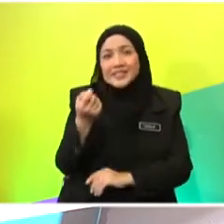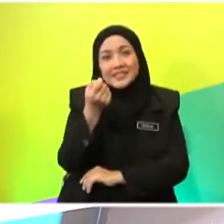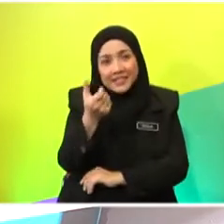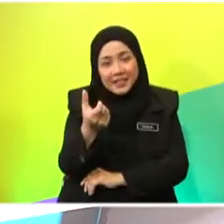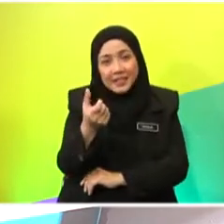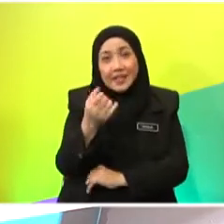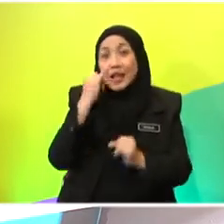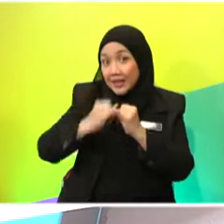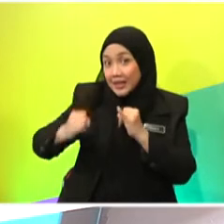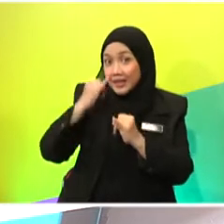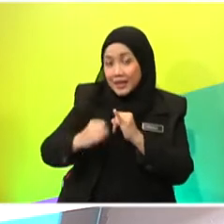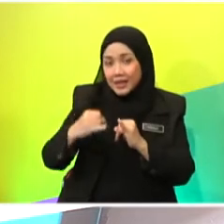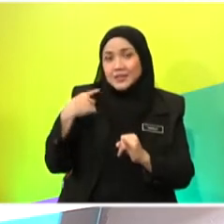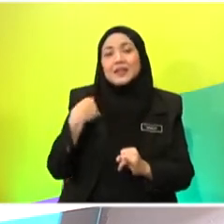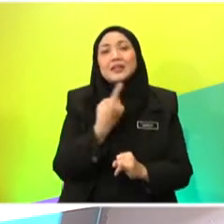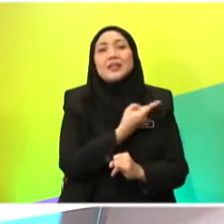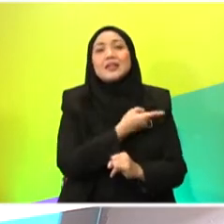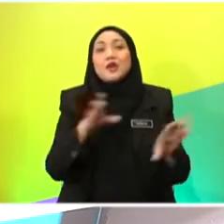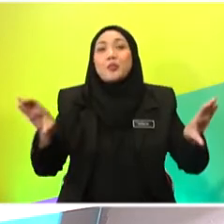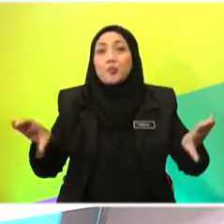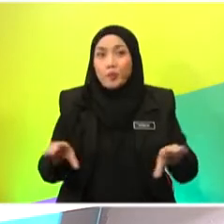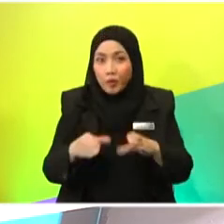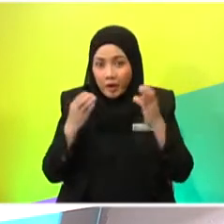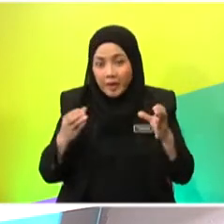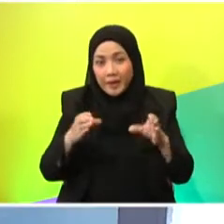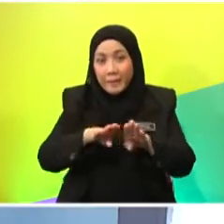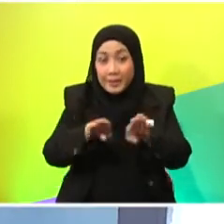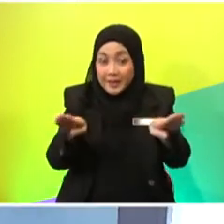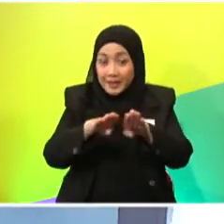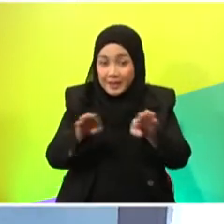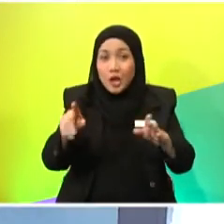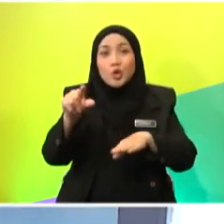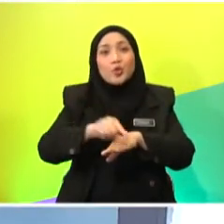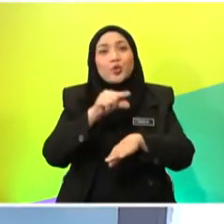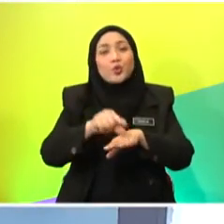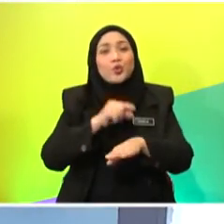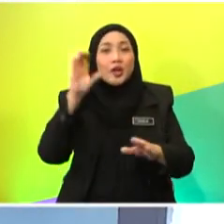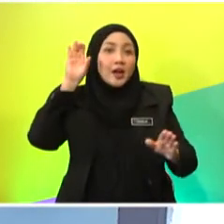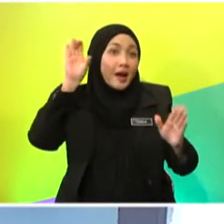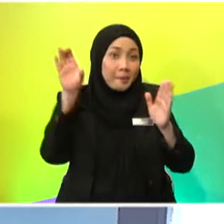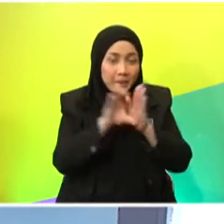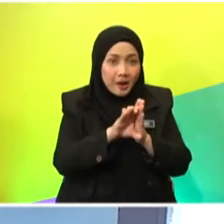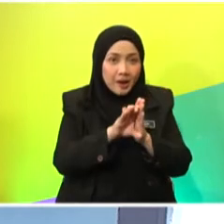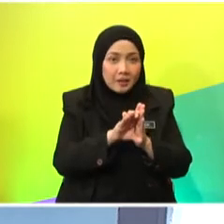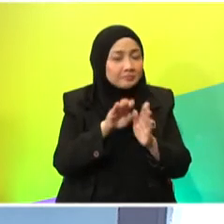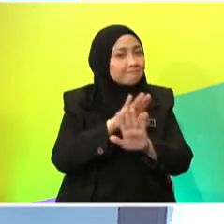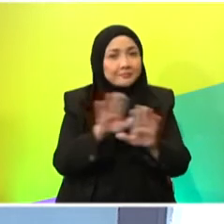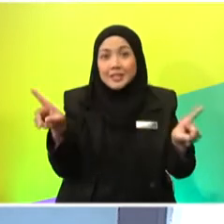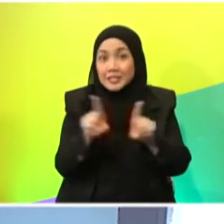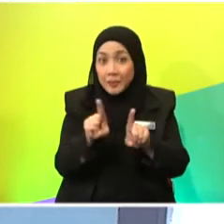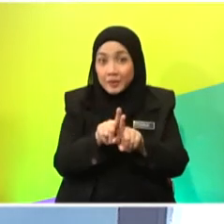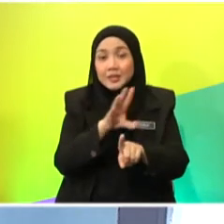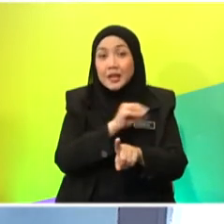kita buat bandingan menggunakan gambar-gambar yang mana tidak sama banyak dan sama